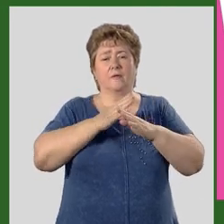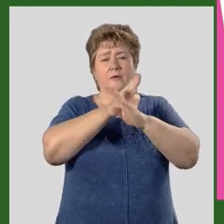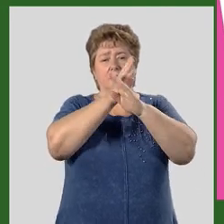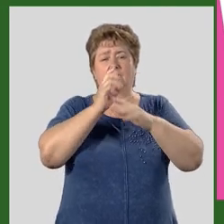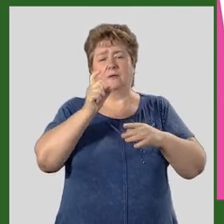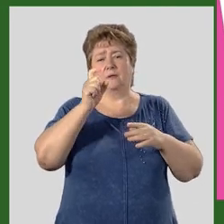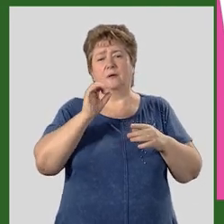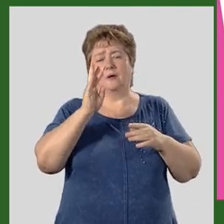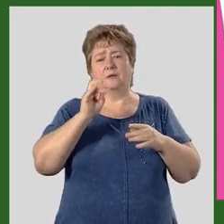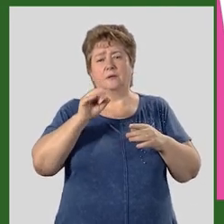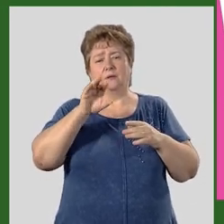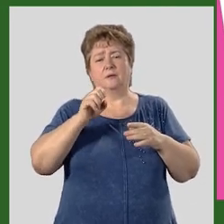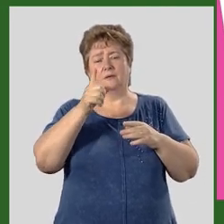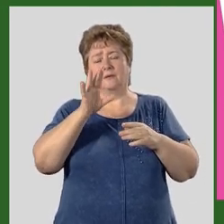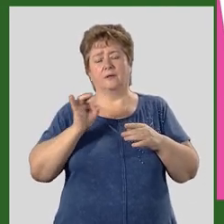вершину Хантынгри?